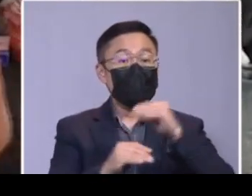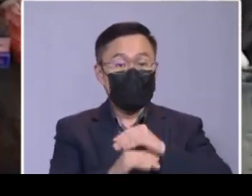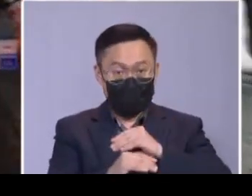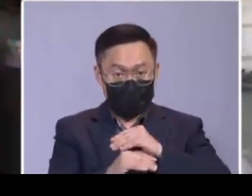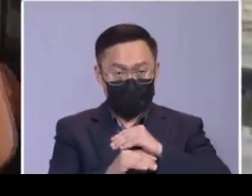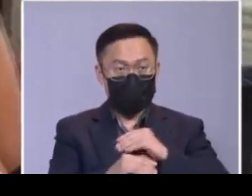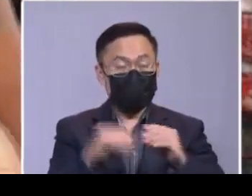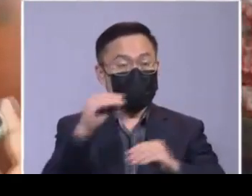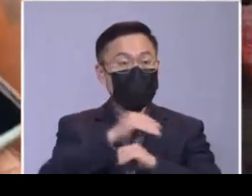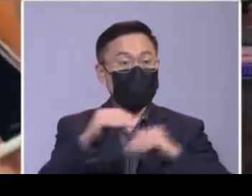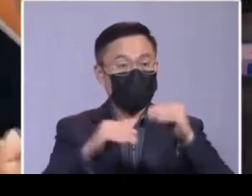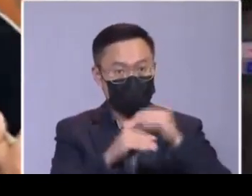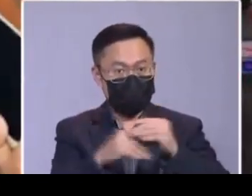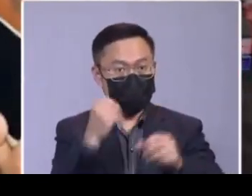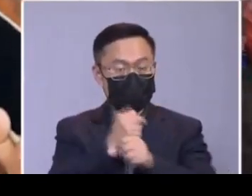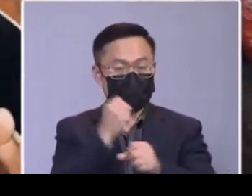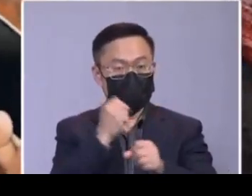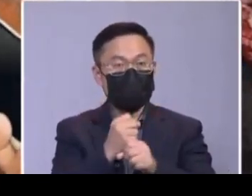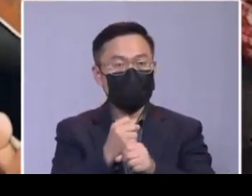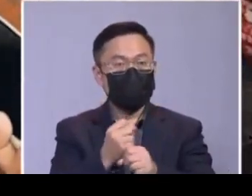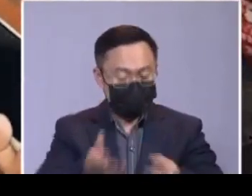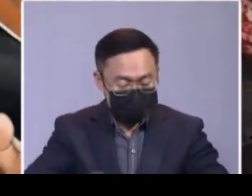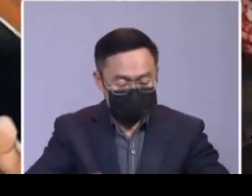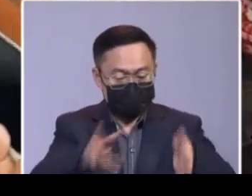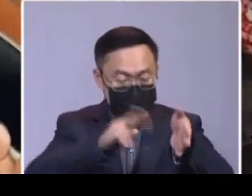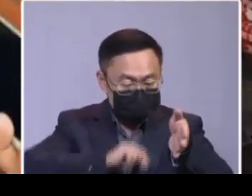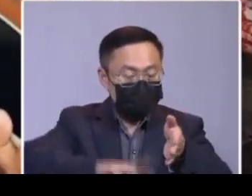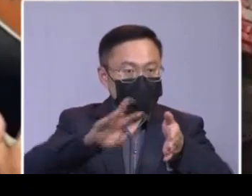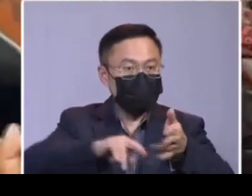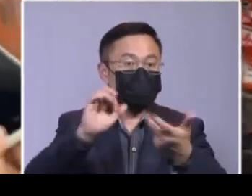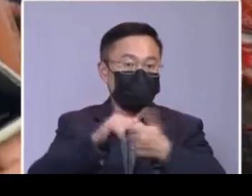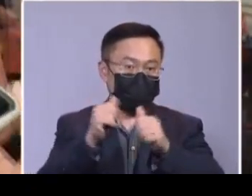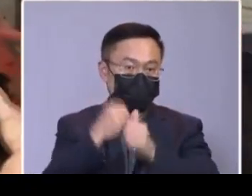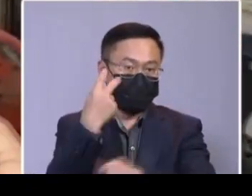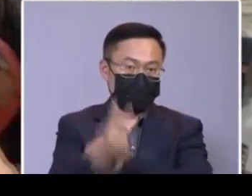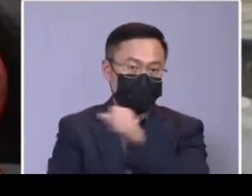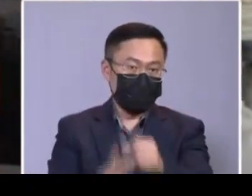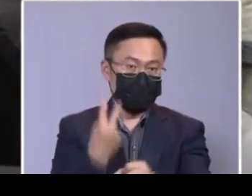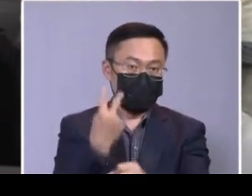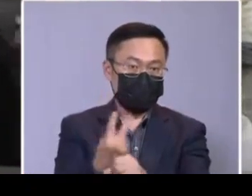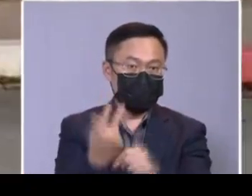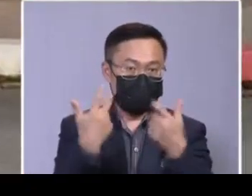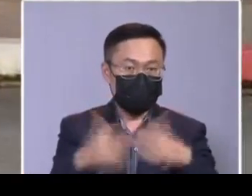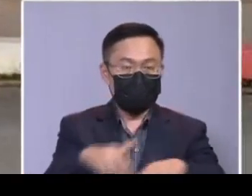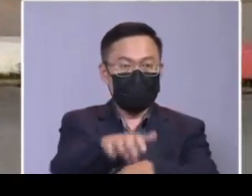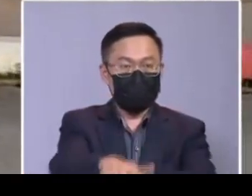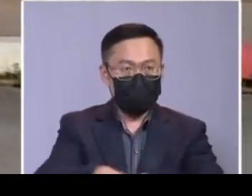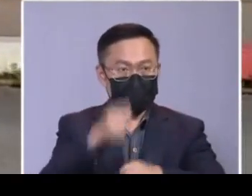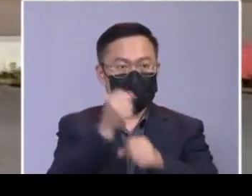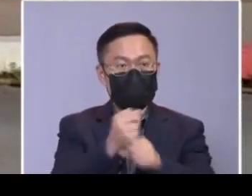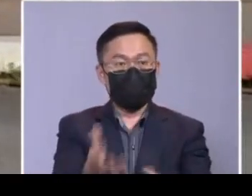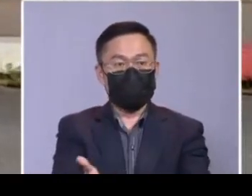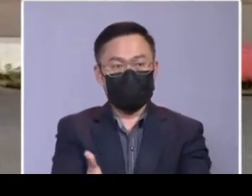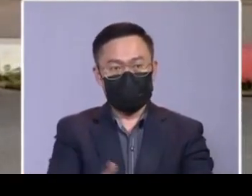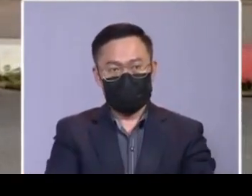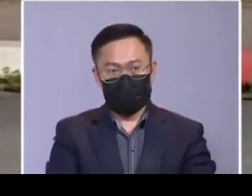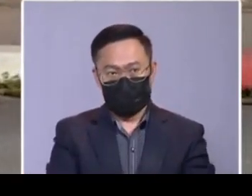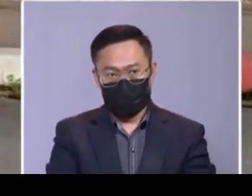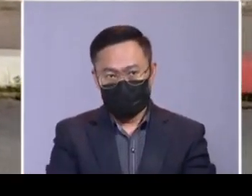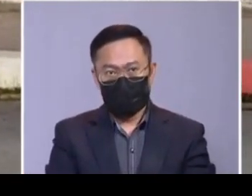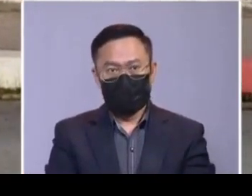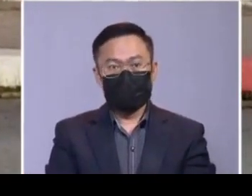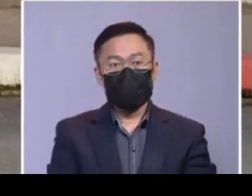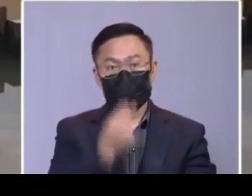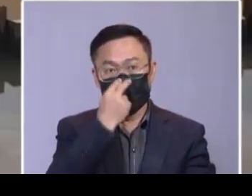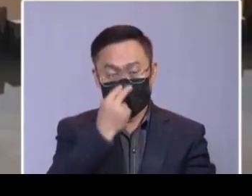ท่อลอดตรงนี้มีปัญหา2ปีถ้าคุณผู้ชมดูจากภาพลองพิจารณาดูว่าใช่